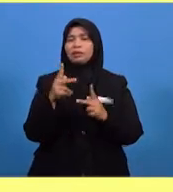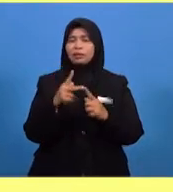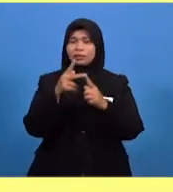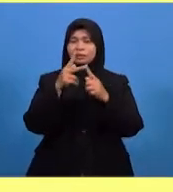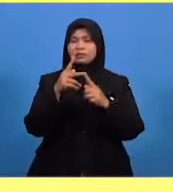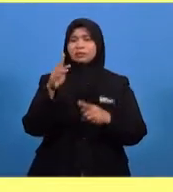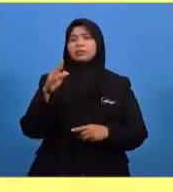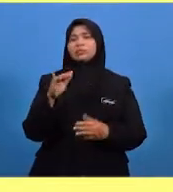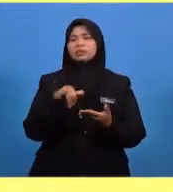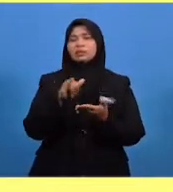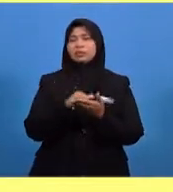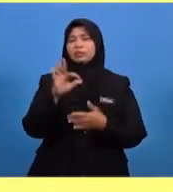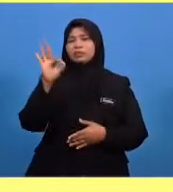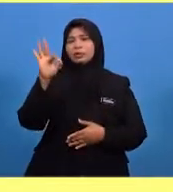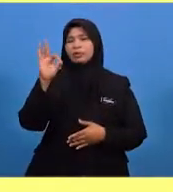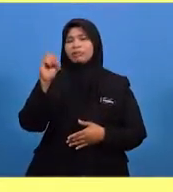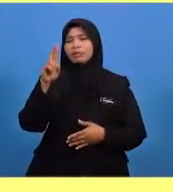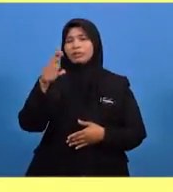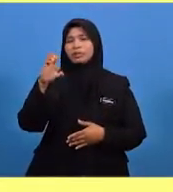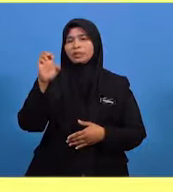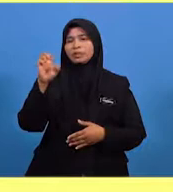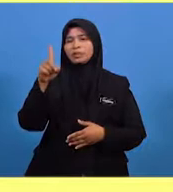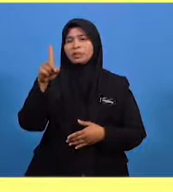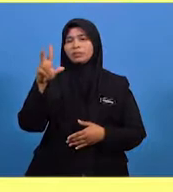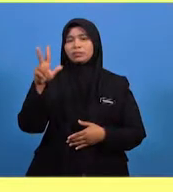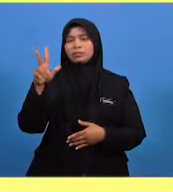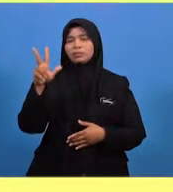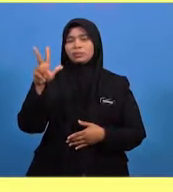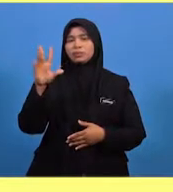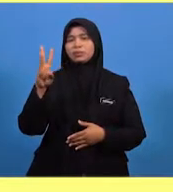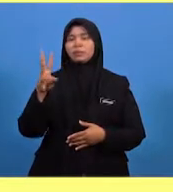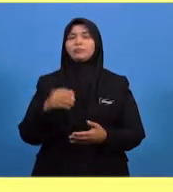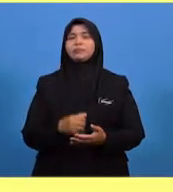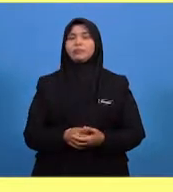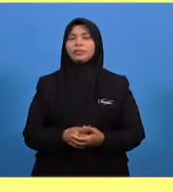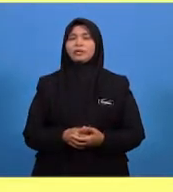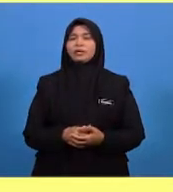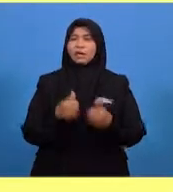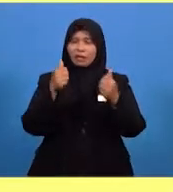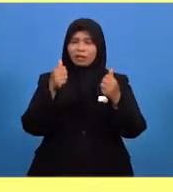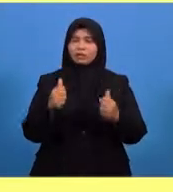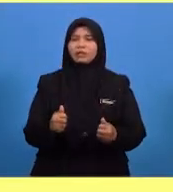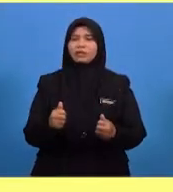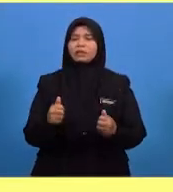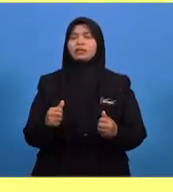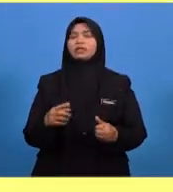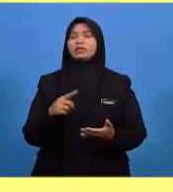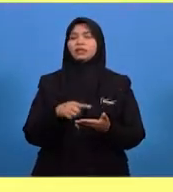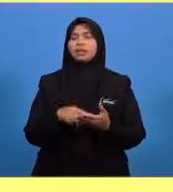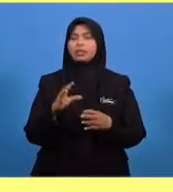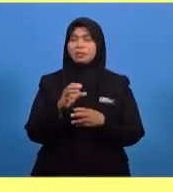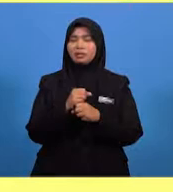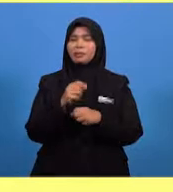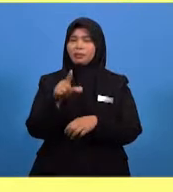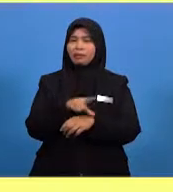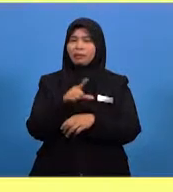136 pada tahun 1943 anggota pos 136 telah mendapat latihan